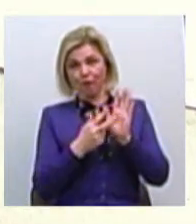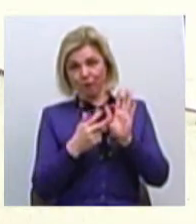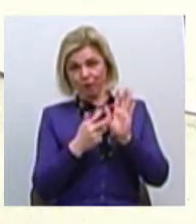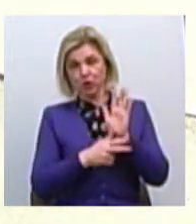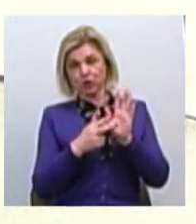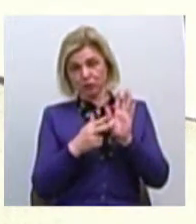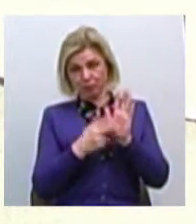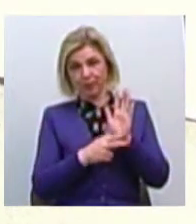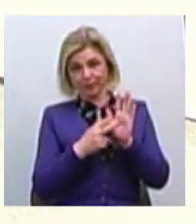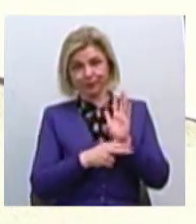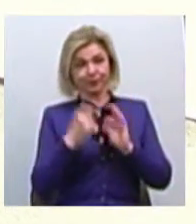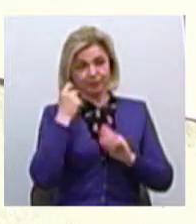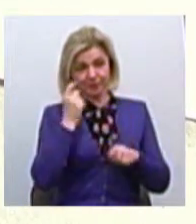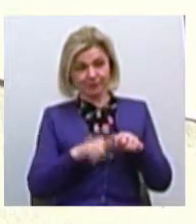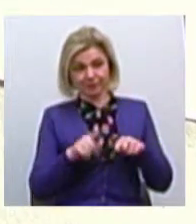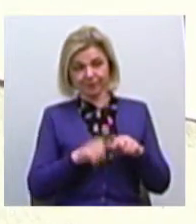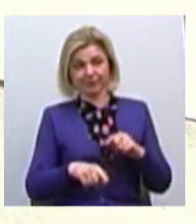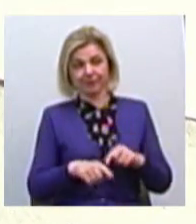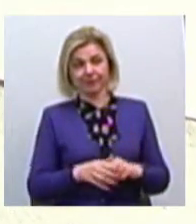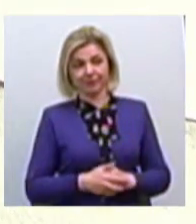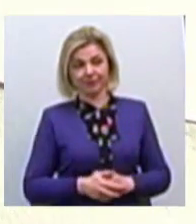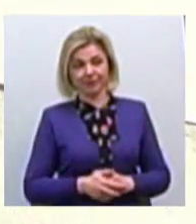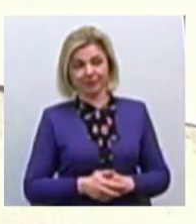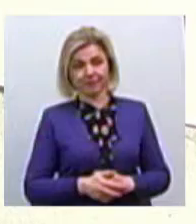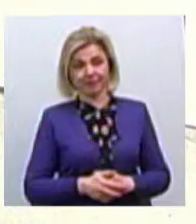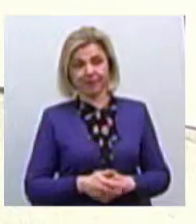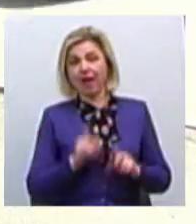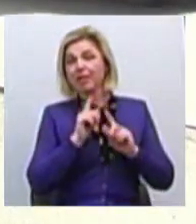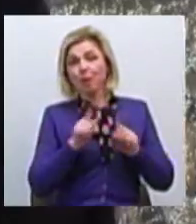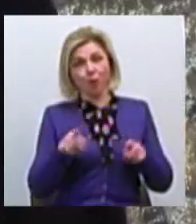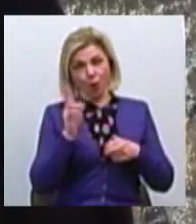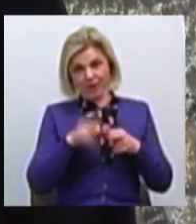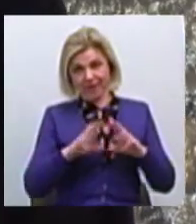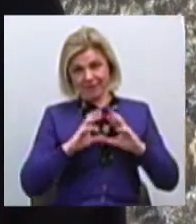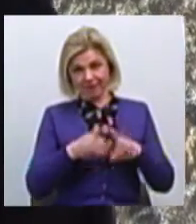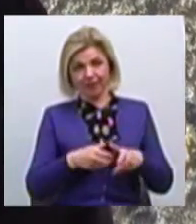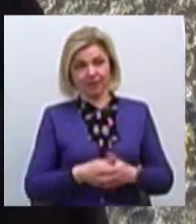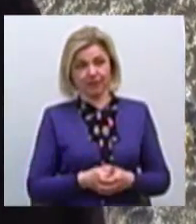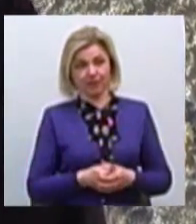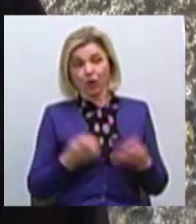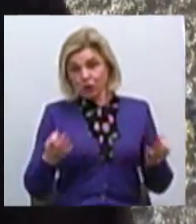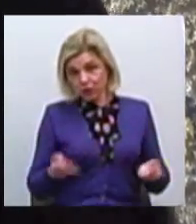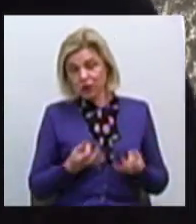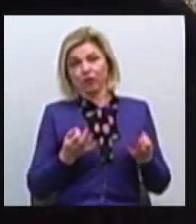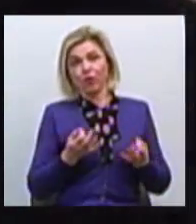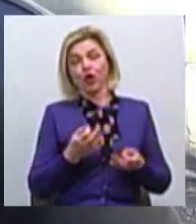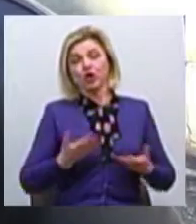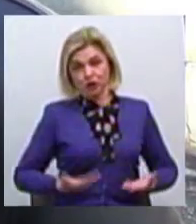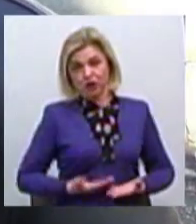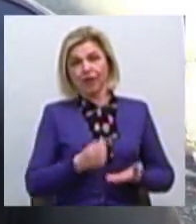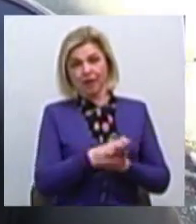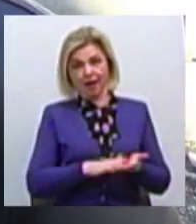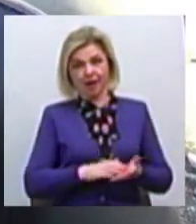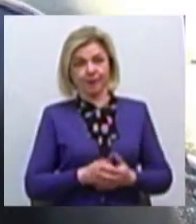а что? Не будет же конец света на это. Ничего, жить далі.